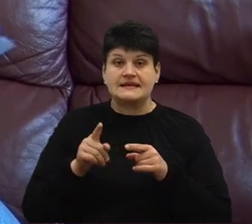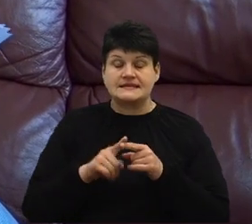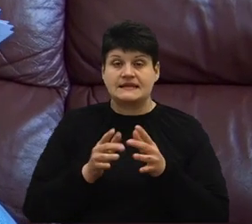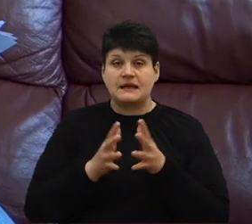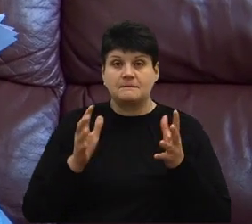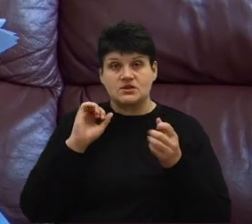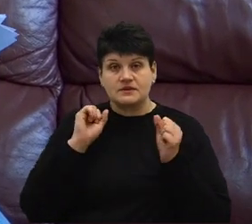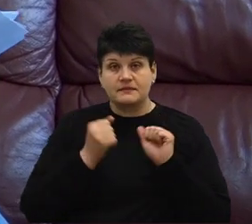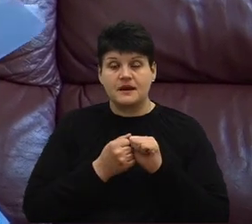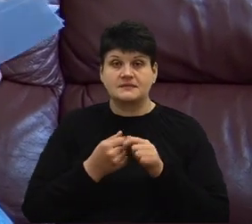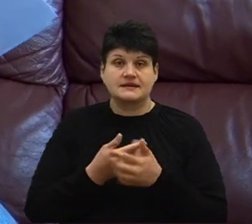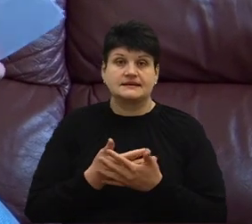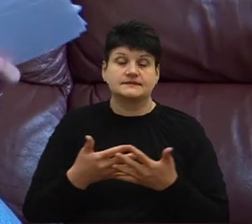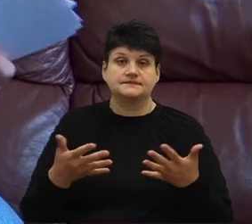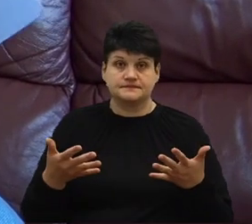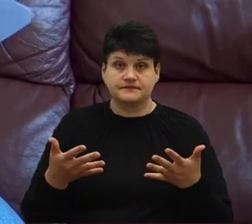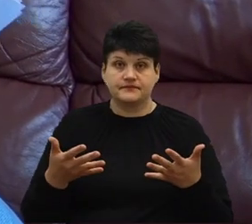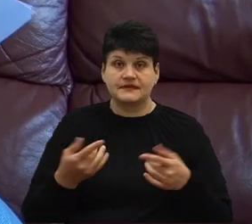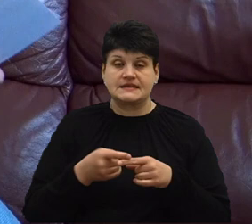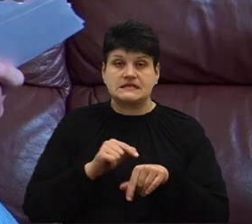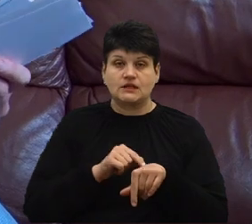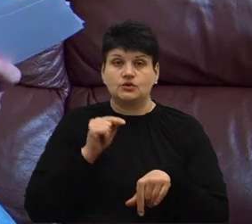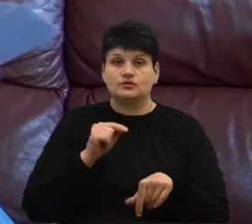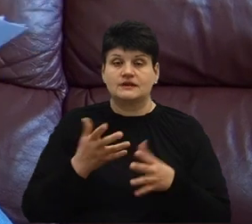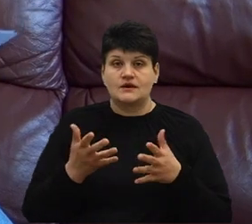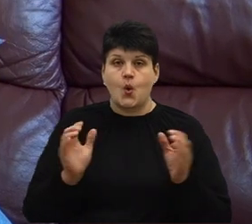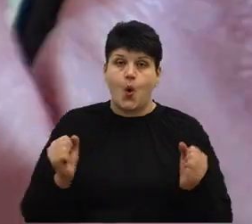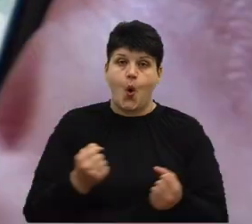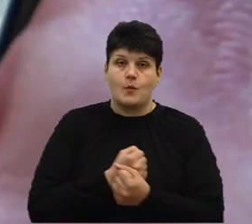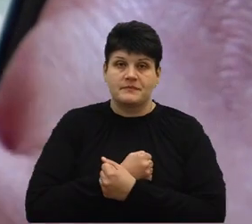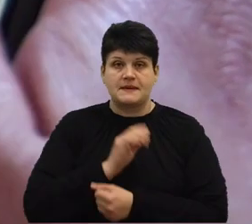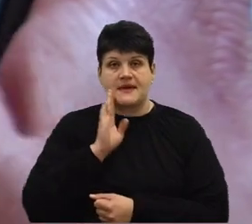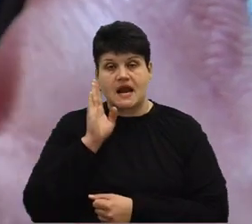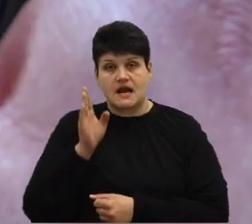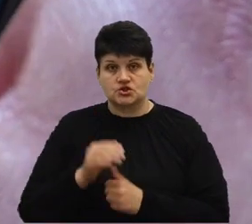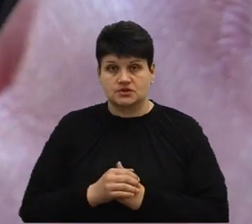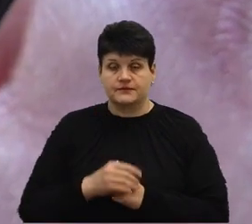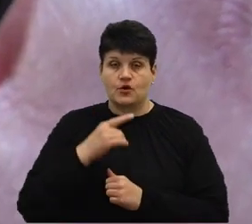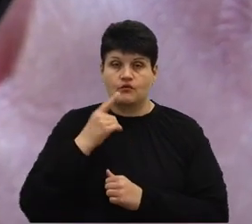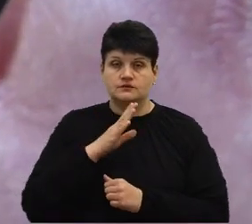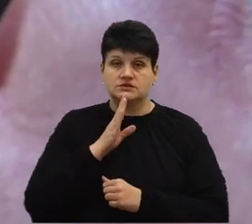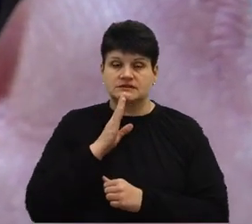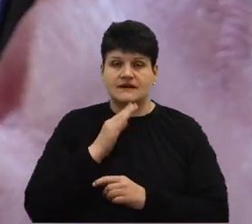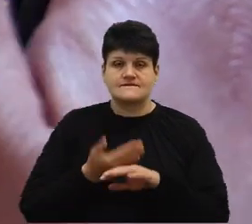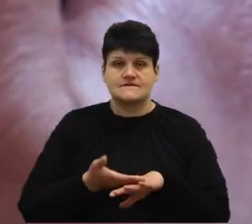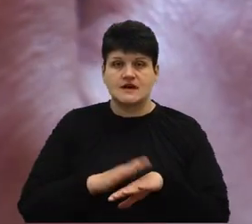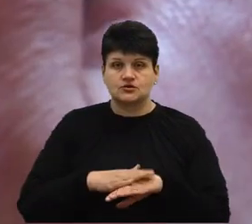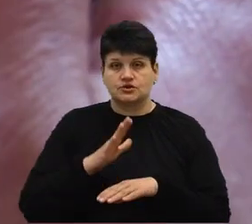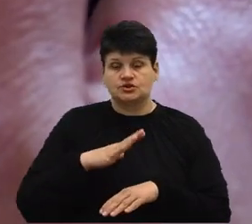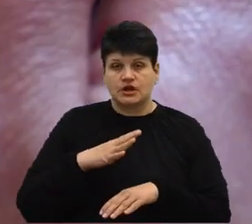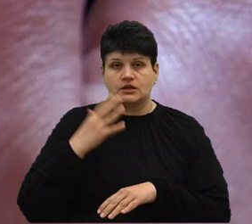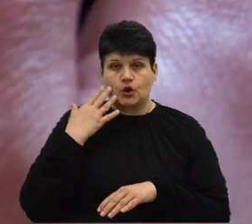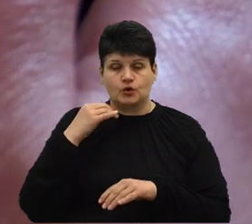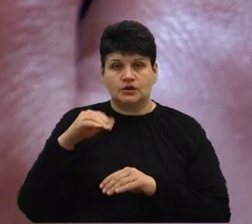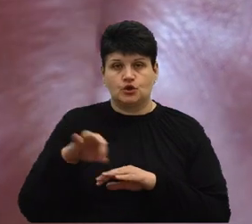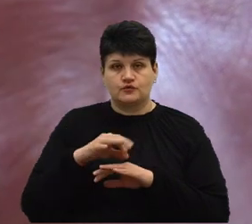пам'ятається за такі речі ну ці доторки якісь Обійми ранішні Марічка каже найважче чекати поки чоловік вийде